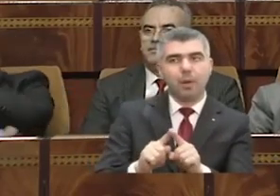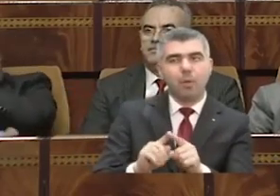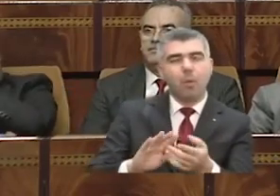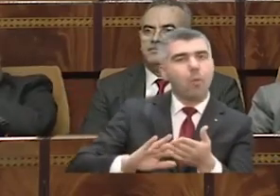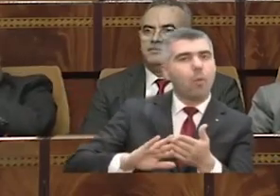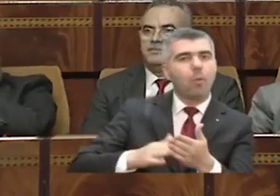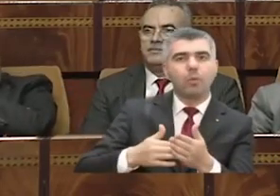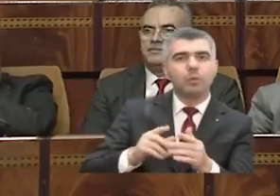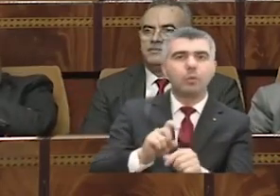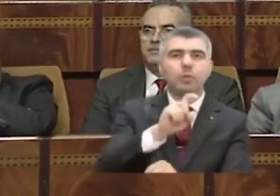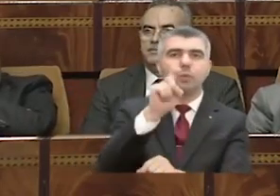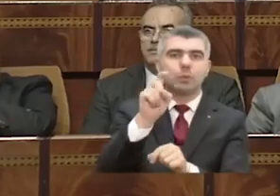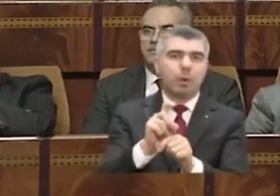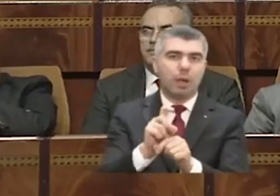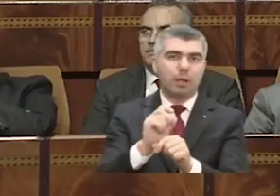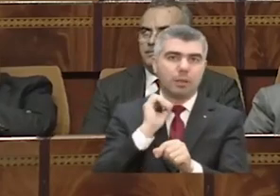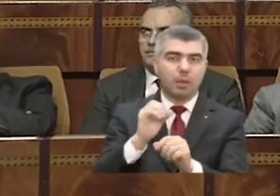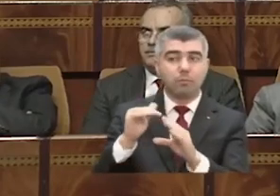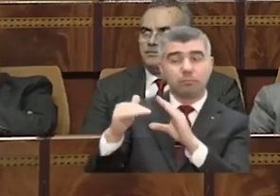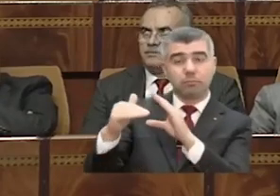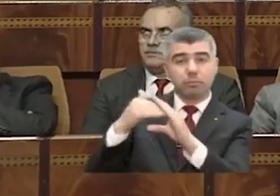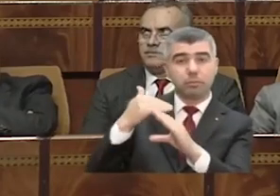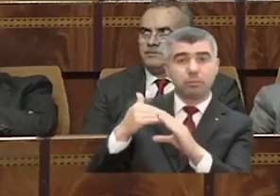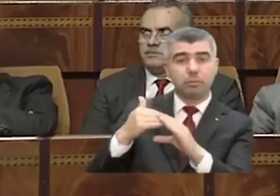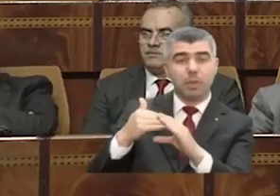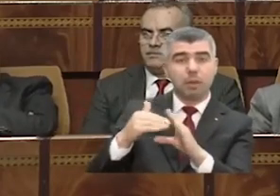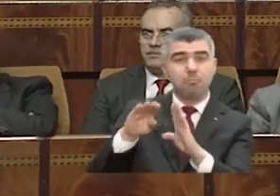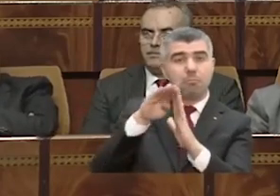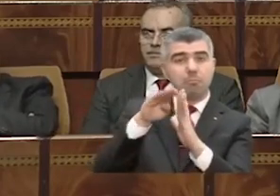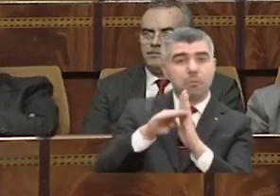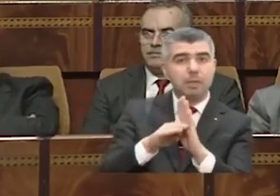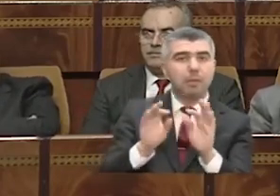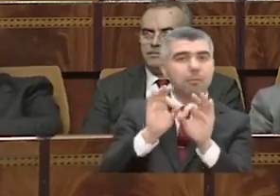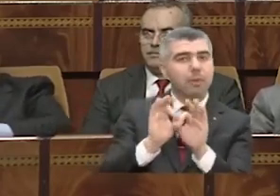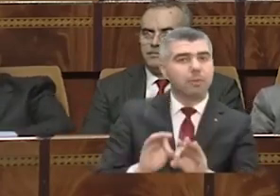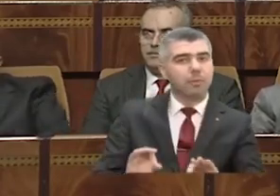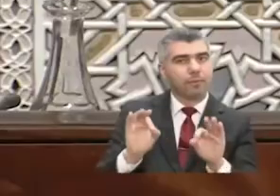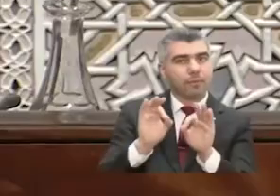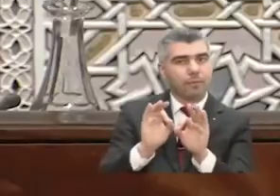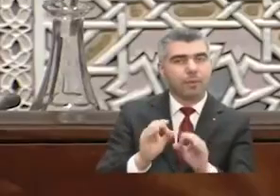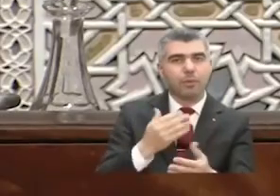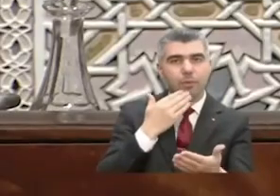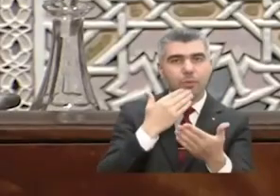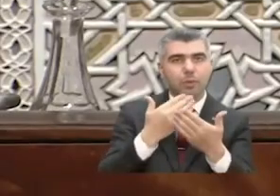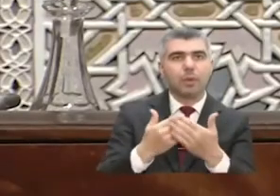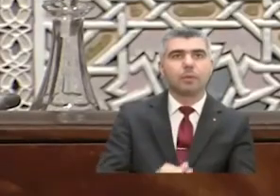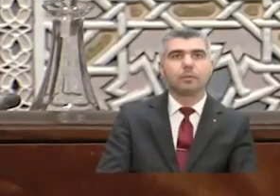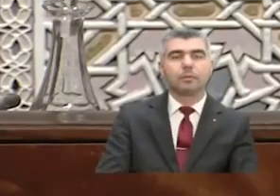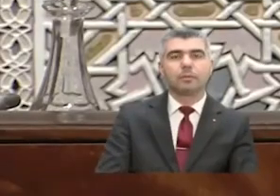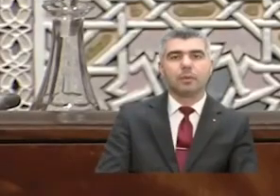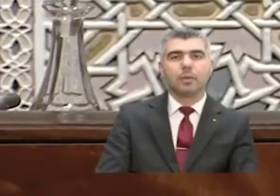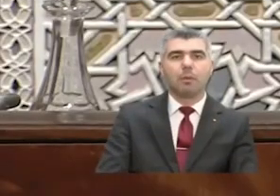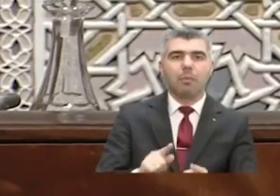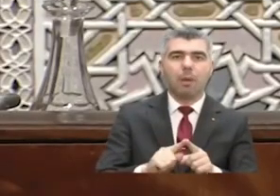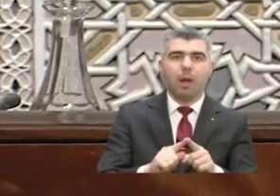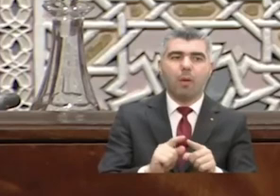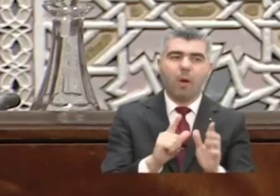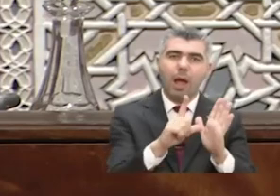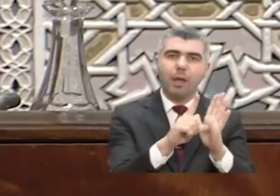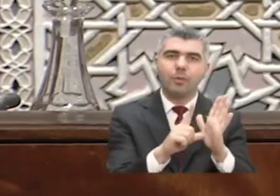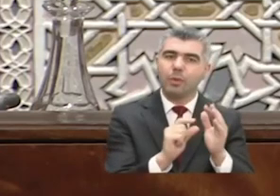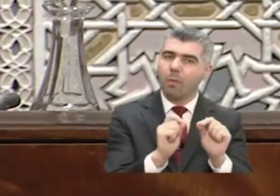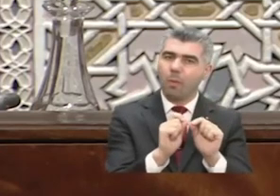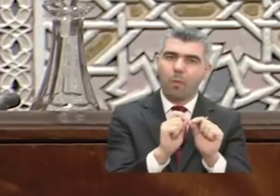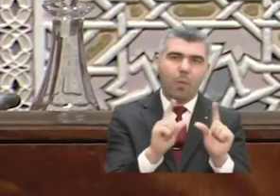معنية بهذا السؤال لأنها لم تتوصل من طرف المكتب بهذا السؤال. شكرا السيد الرئيس. المادة واضحة تقول